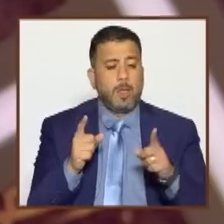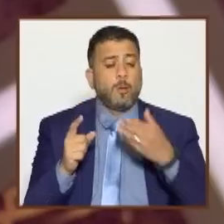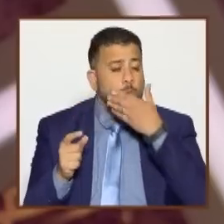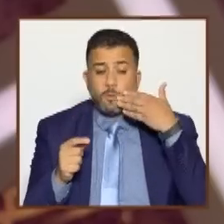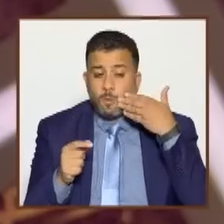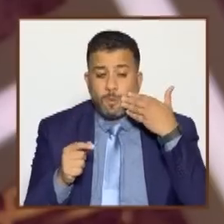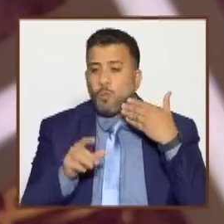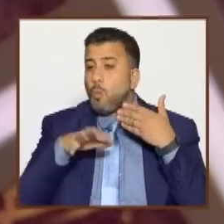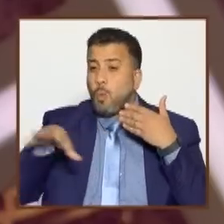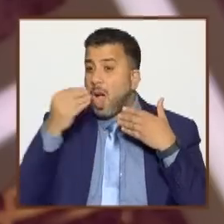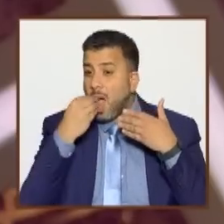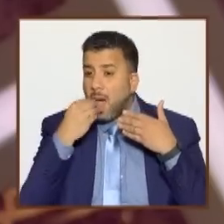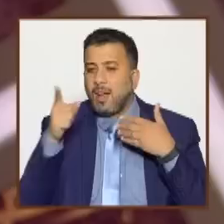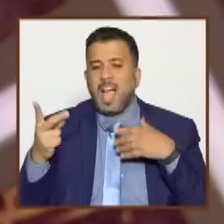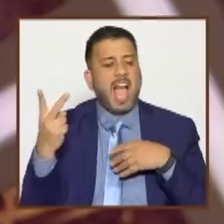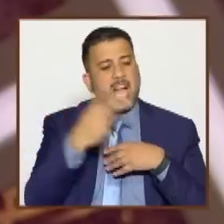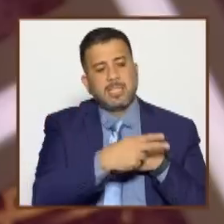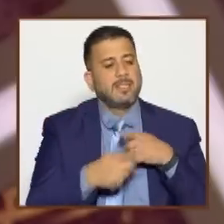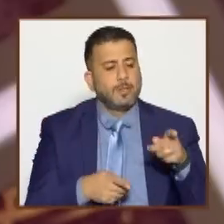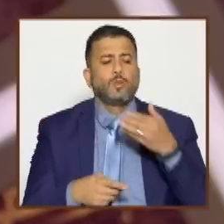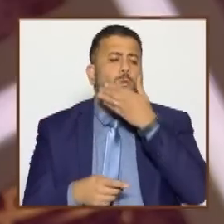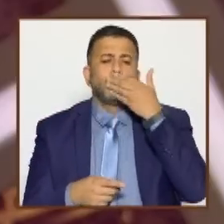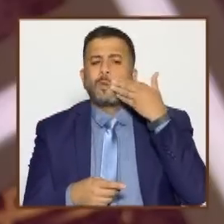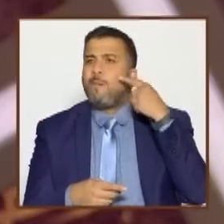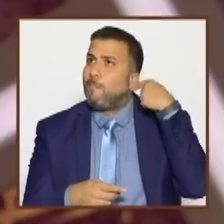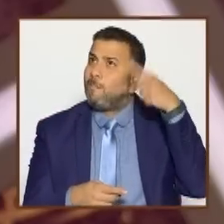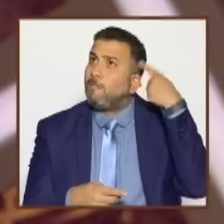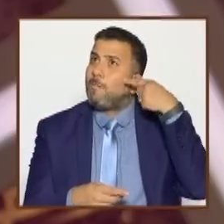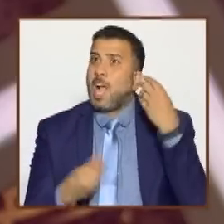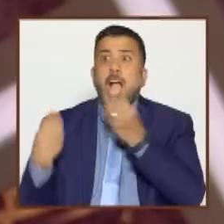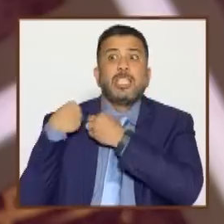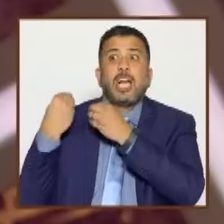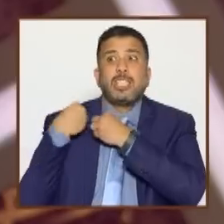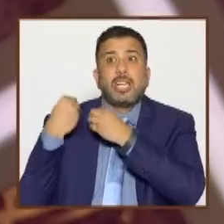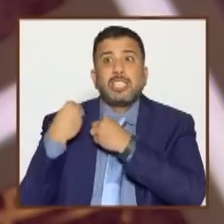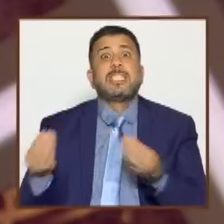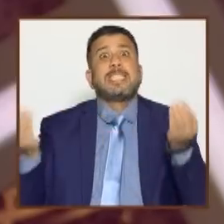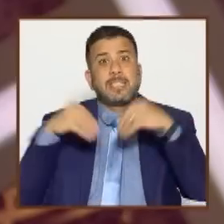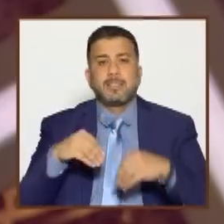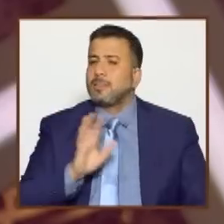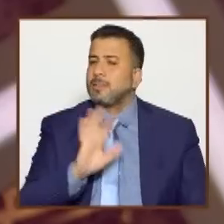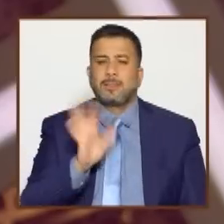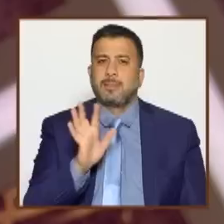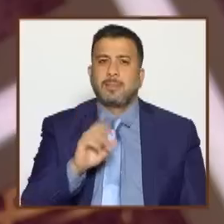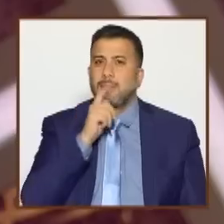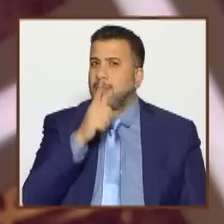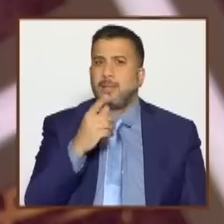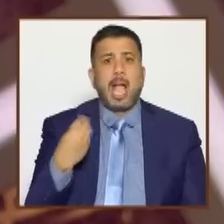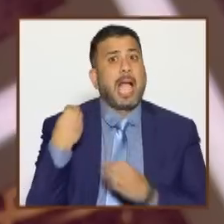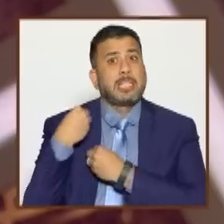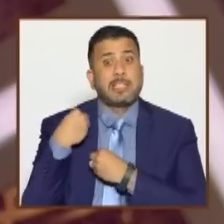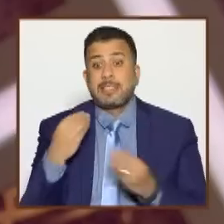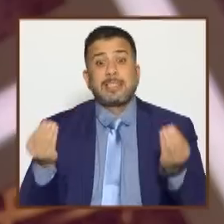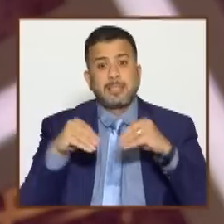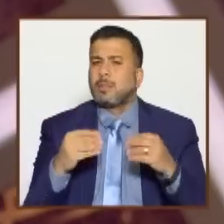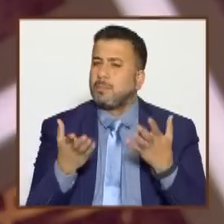الله عليه وسلم. ولم يثبت يا مجاهد شيء عن النبي عليه الصلاة والسلام أن الصوم في السفر يضاعف